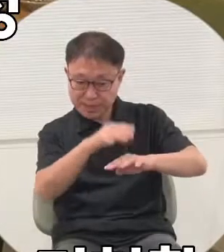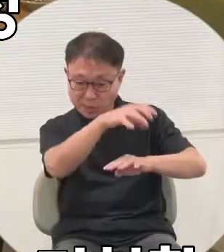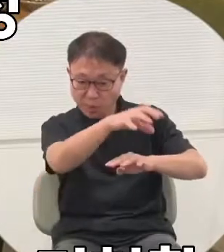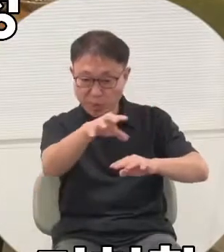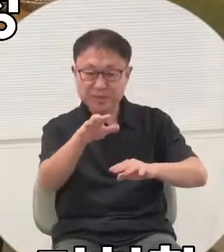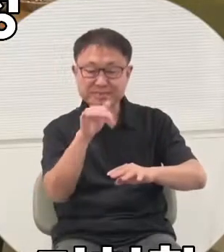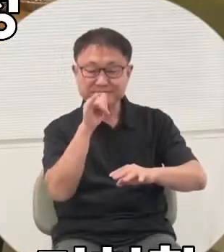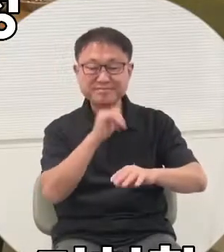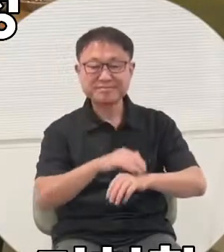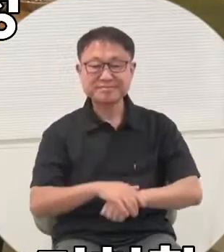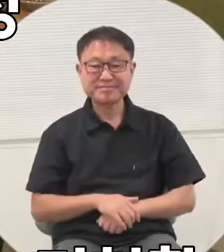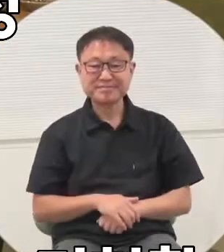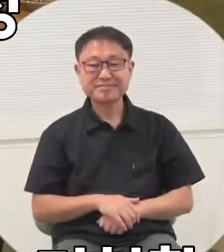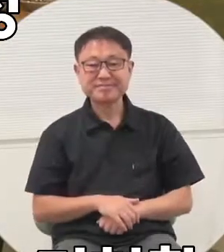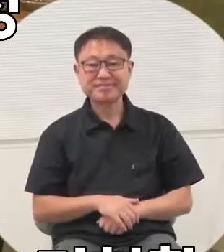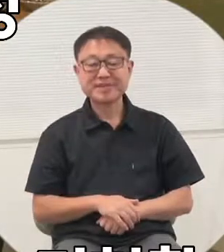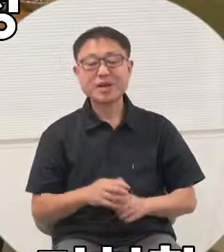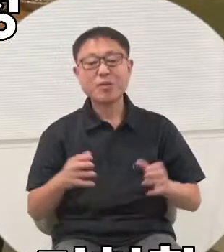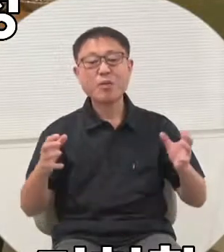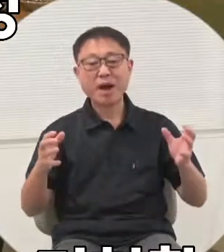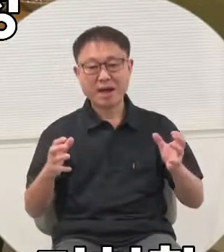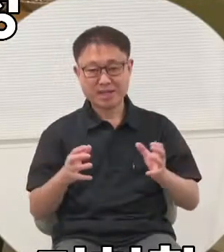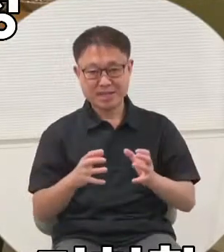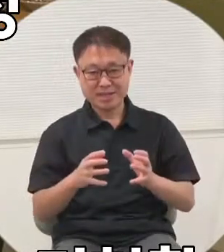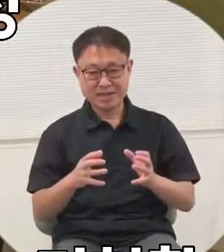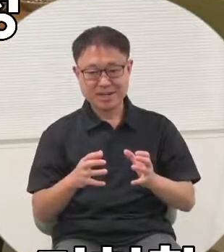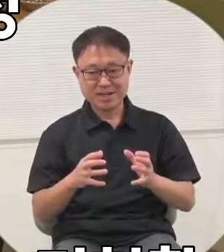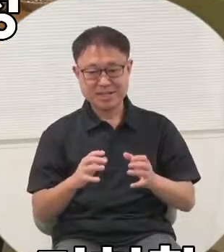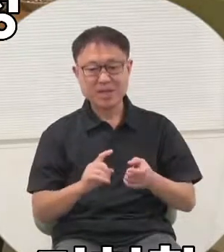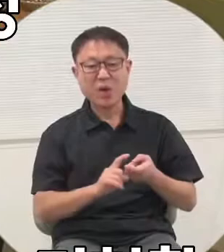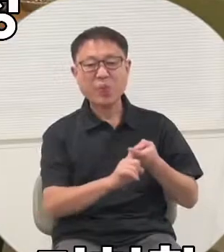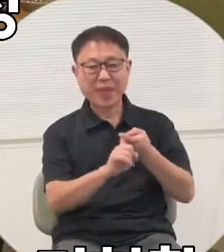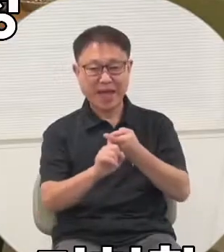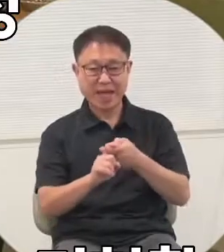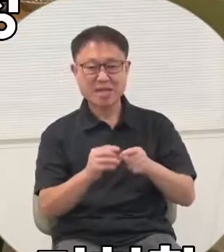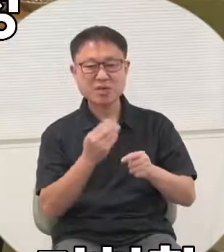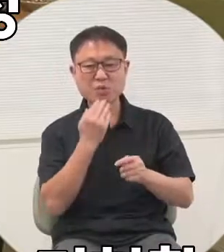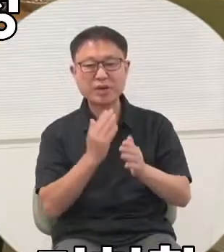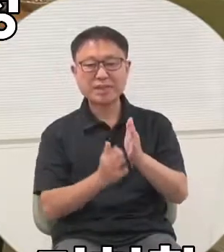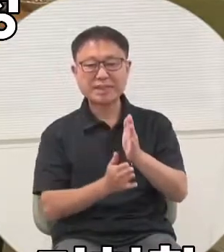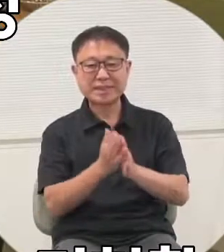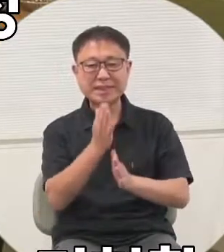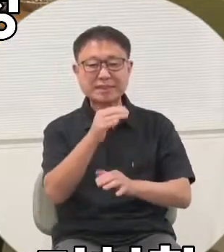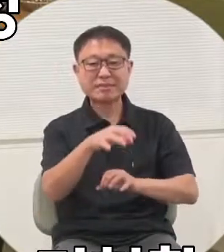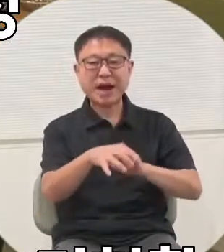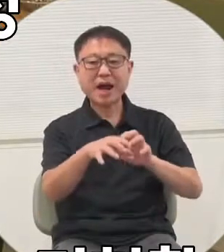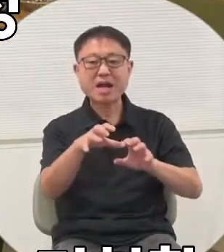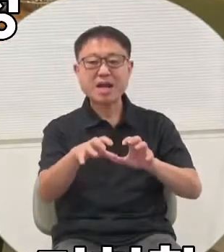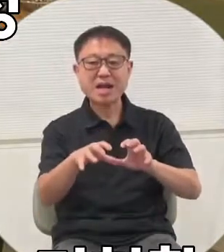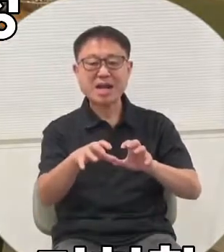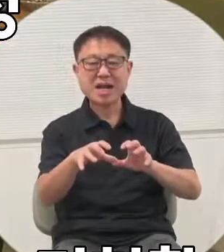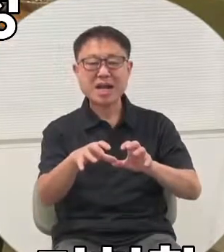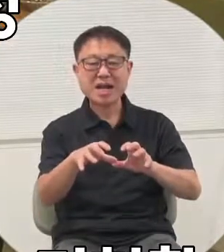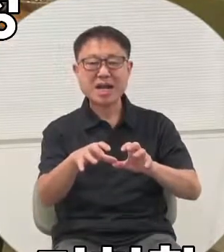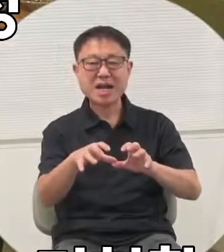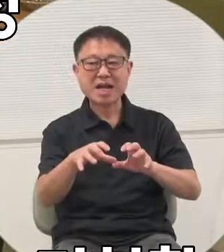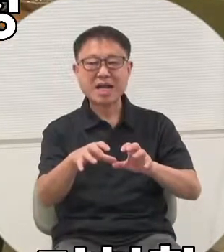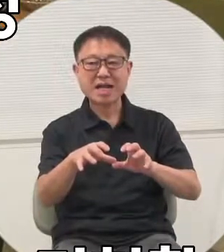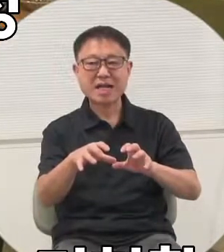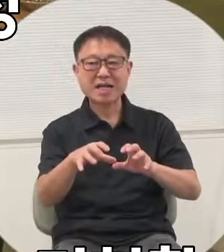있습니다. 그것들을 모아서 하는 단체가 서울시 마을넷 대표자 회의이죠.